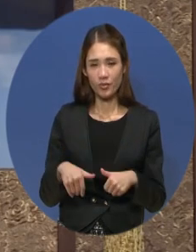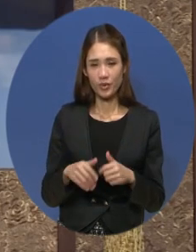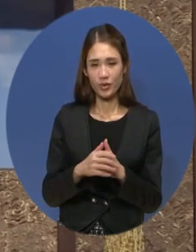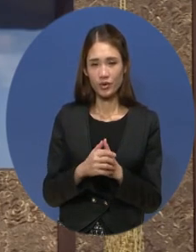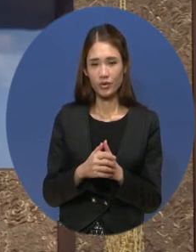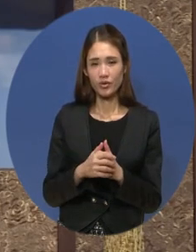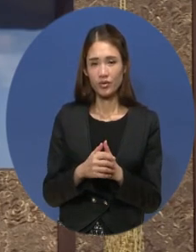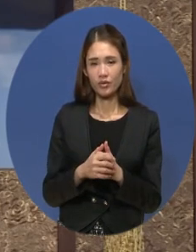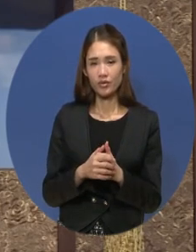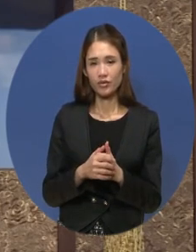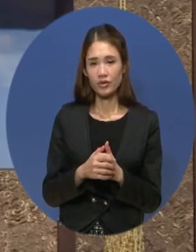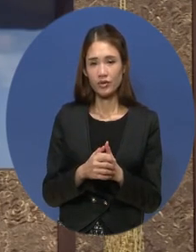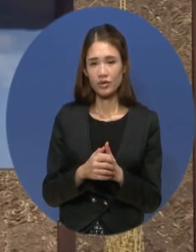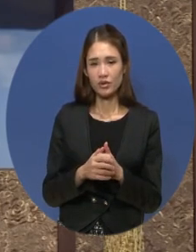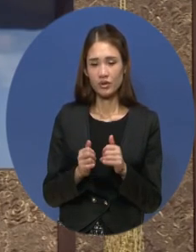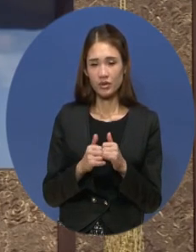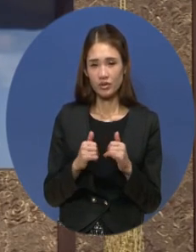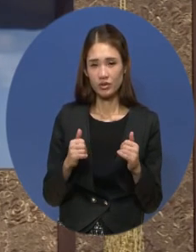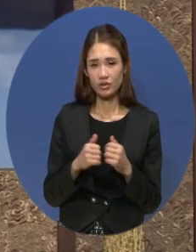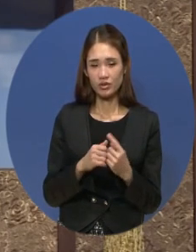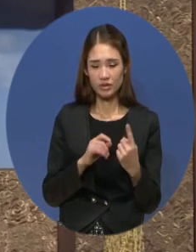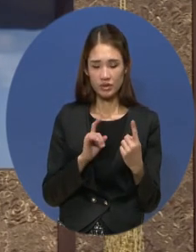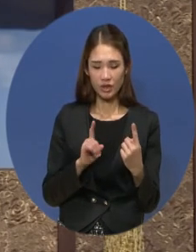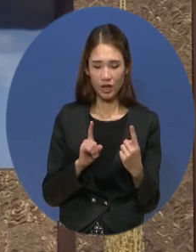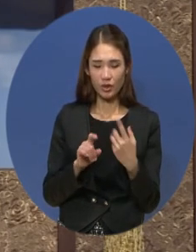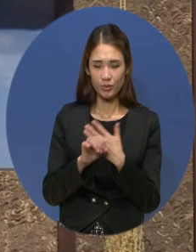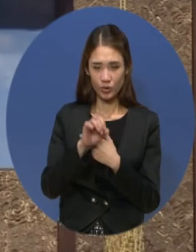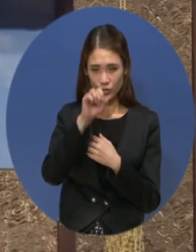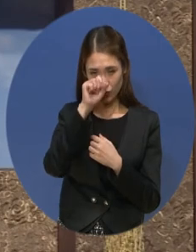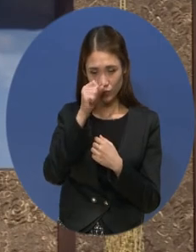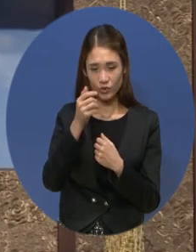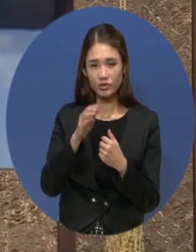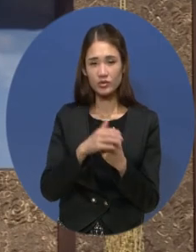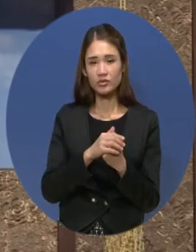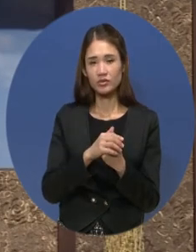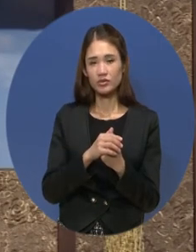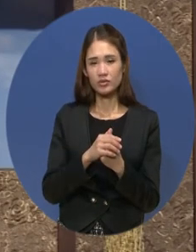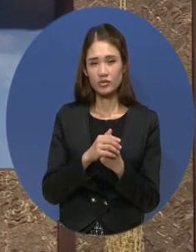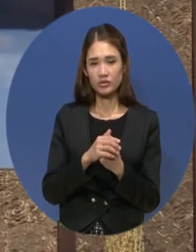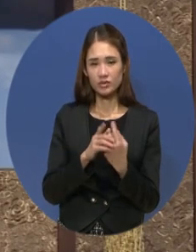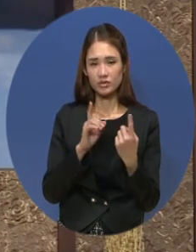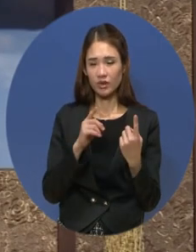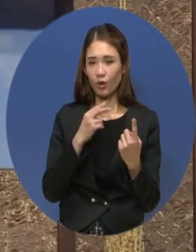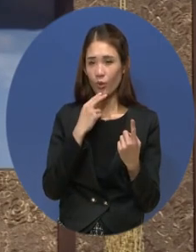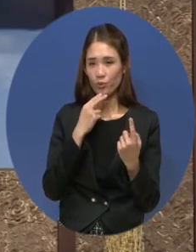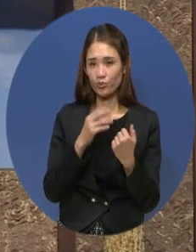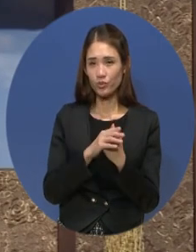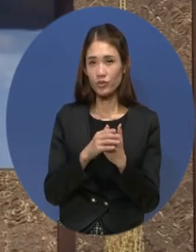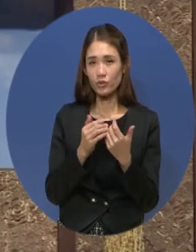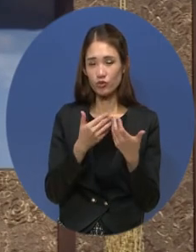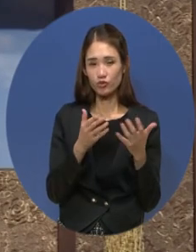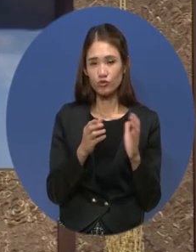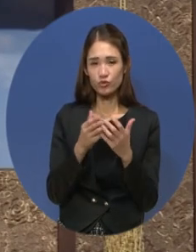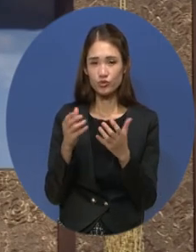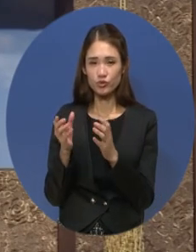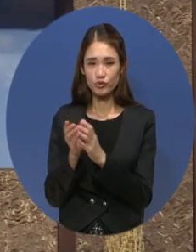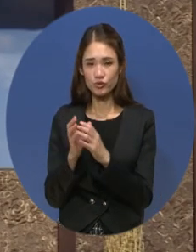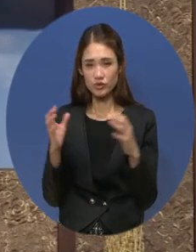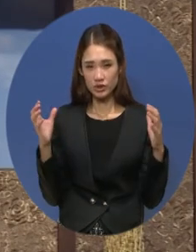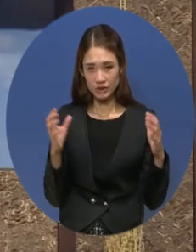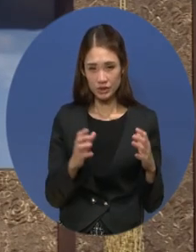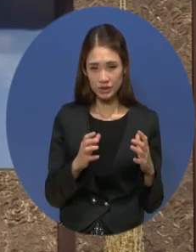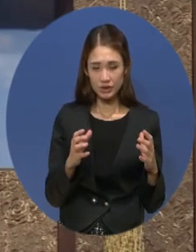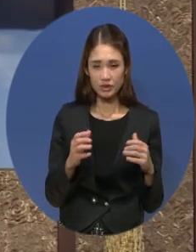우리가 선생님들 인원이 1대 1이면 좋겠지만 1 대 일이 아니기 때문에 그룹 쩍 인부들 집단적인